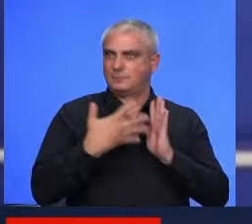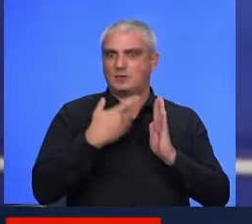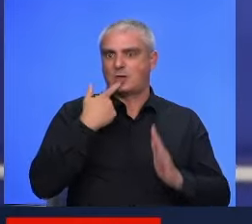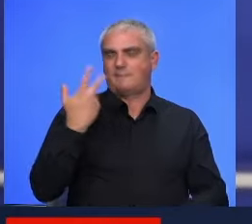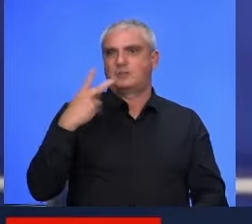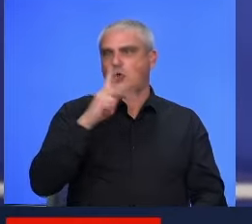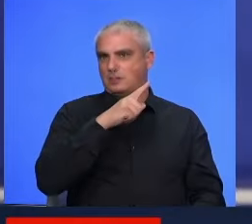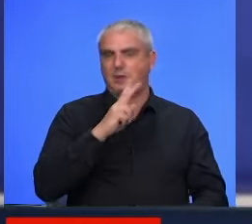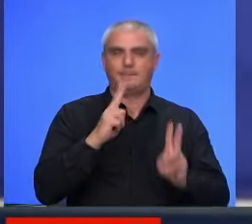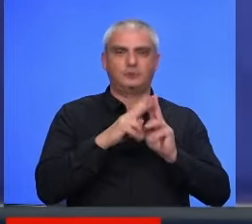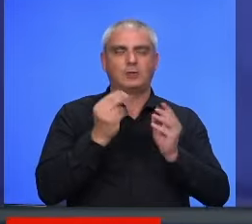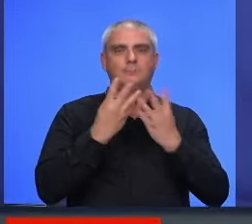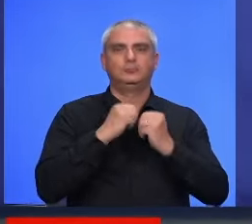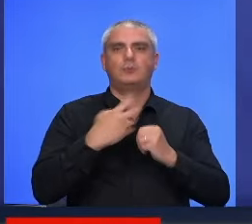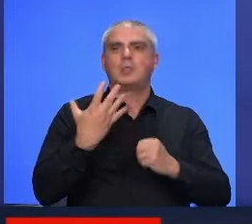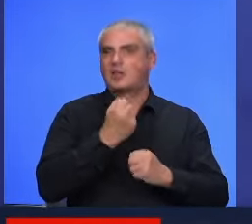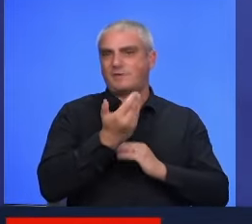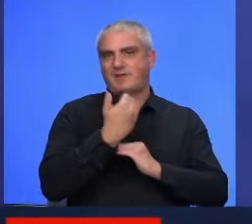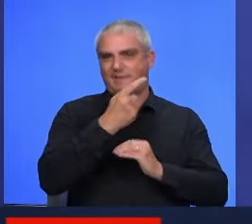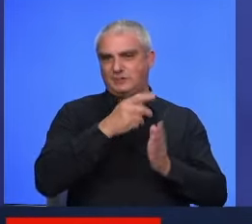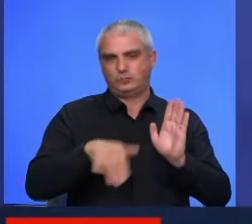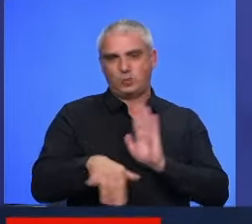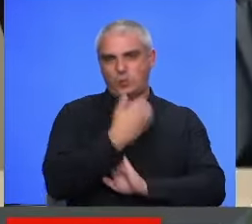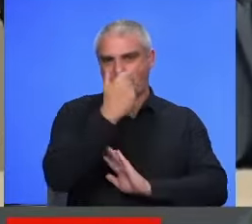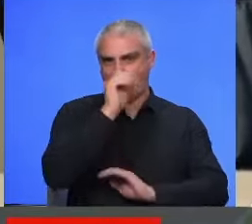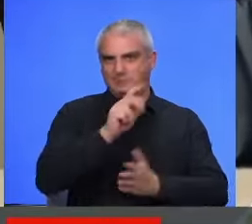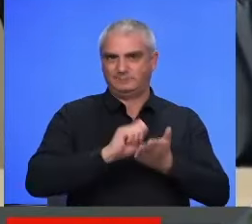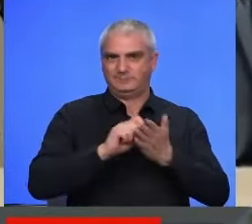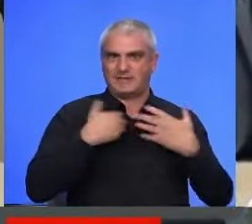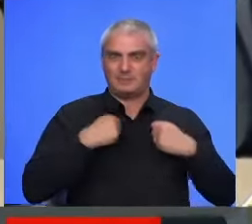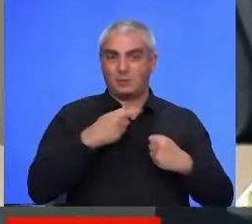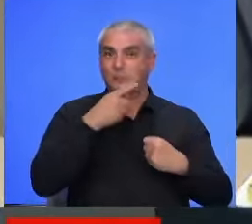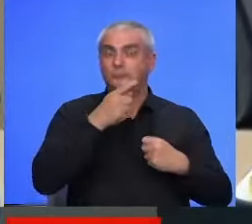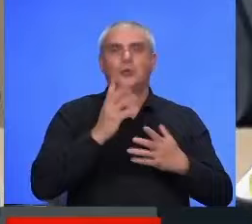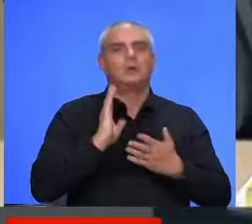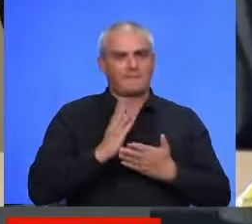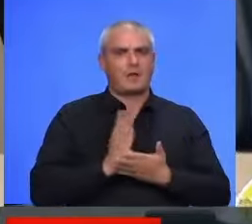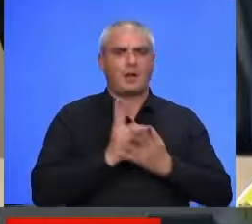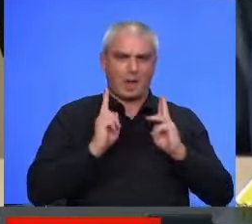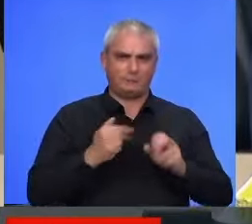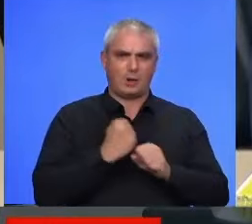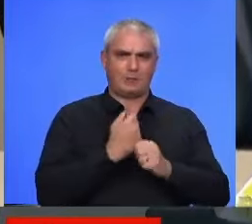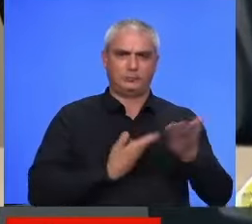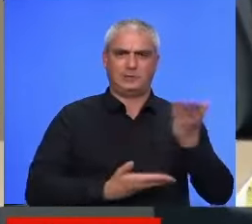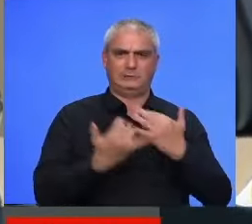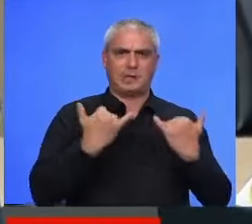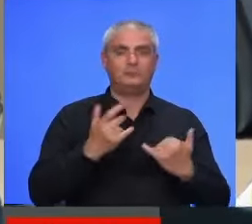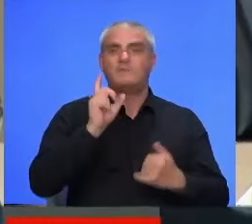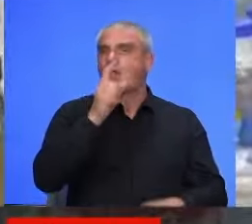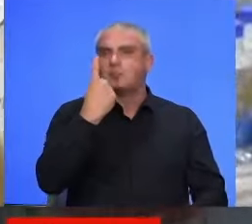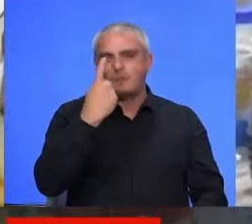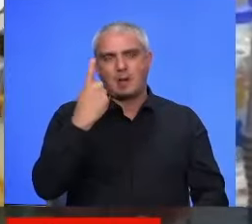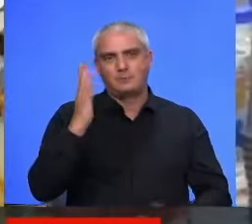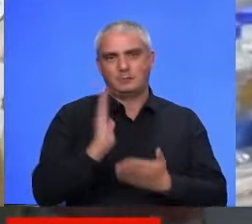העביר בפגישה עם משפחות החטופים טרם עזיבתו את הלשכה, על כך שבשלו התנאים לעסקה, וכי יש אדם אחד